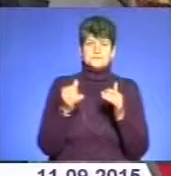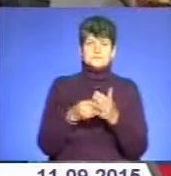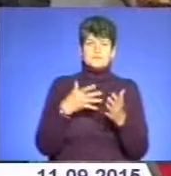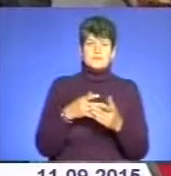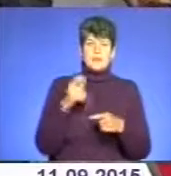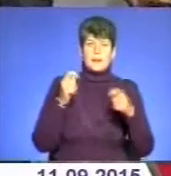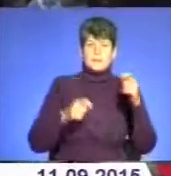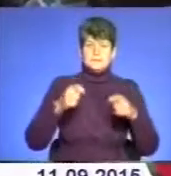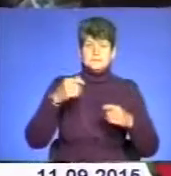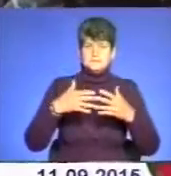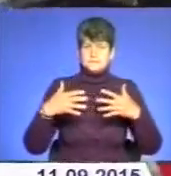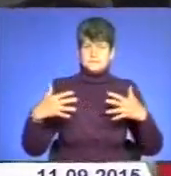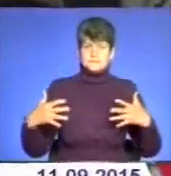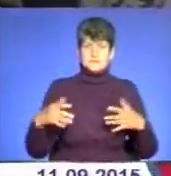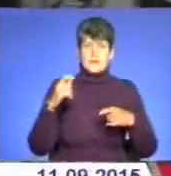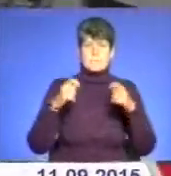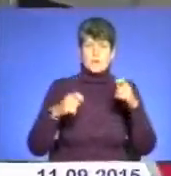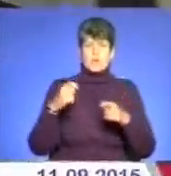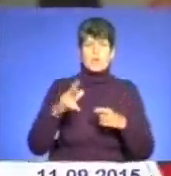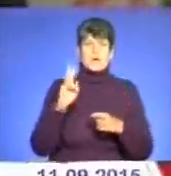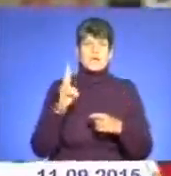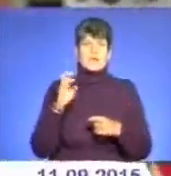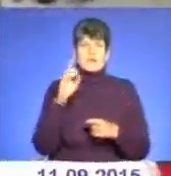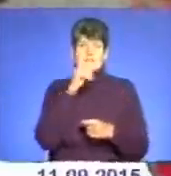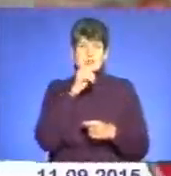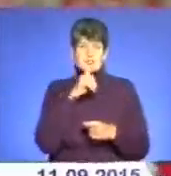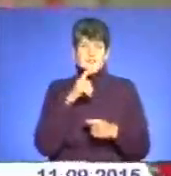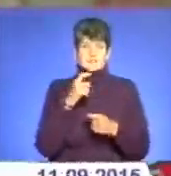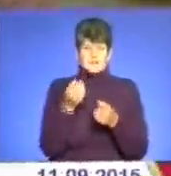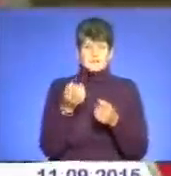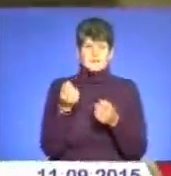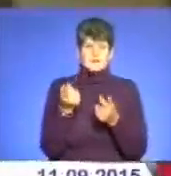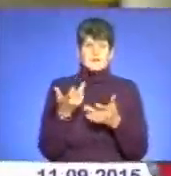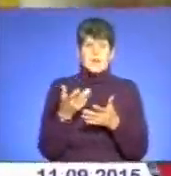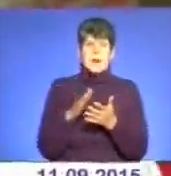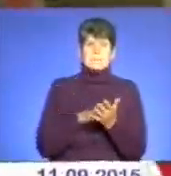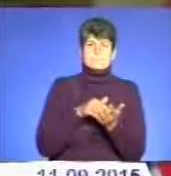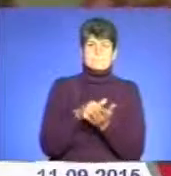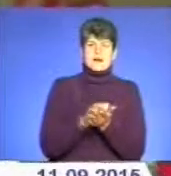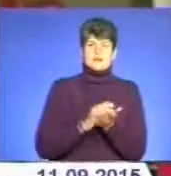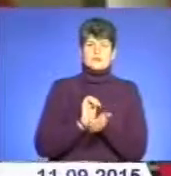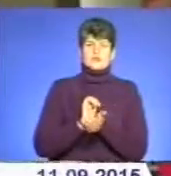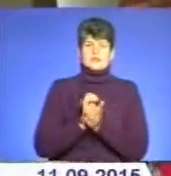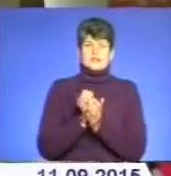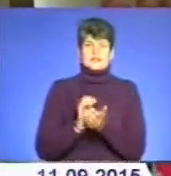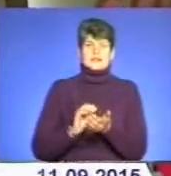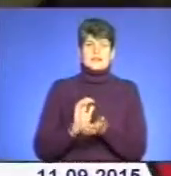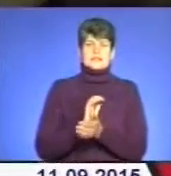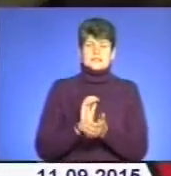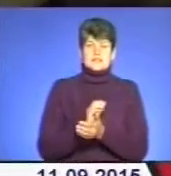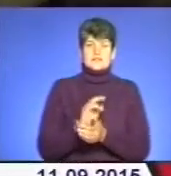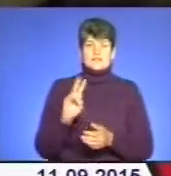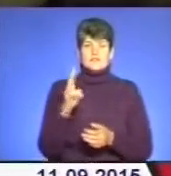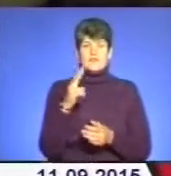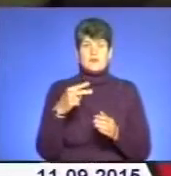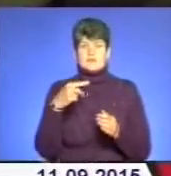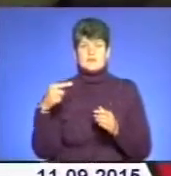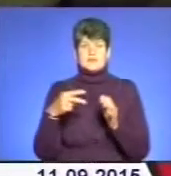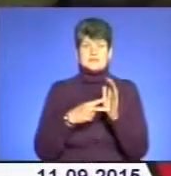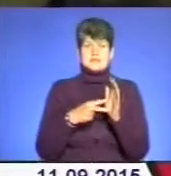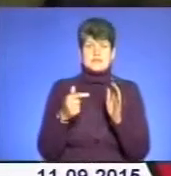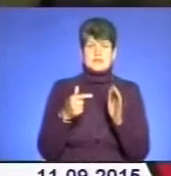молочні продукти. На молоко, кефір, на копійки. А от на масло, твердий сир – від 2 і навіть до 7 гривень.